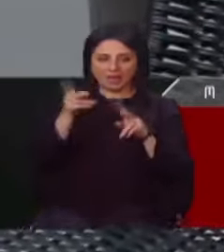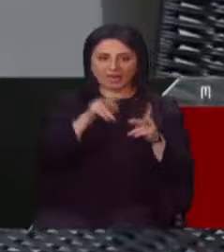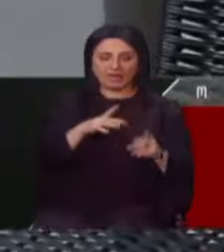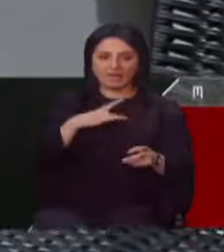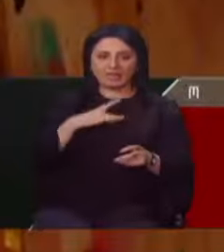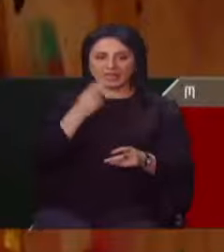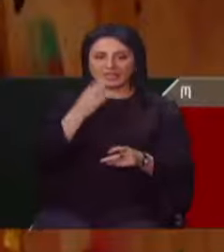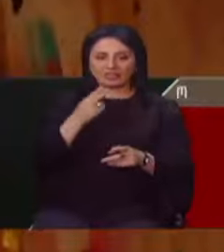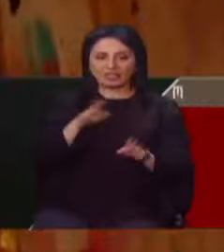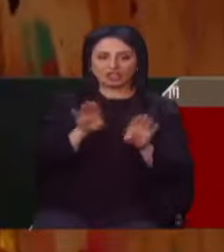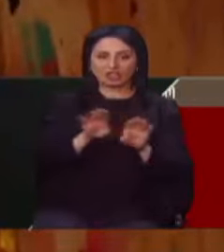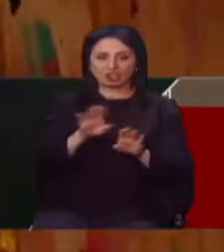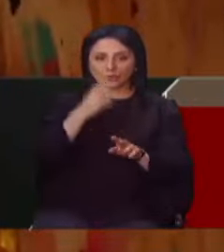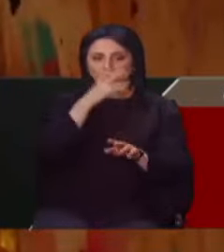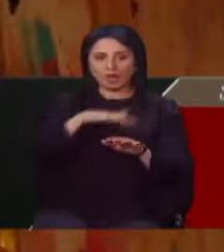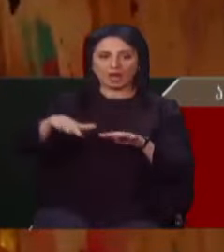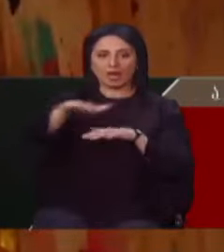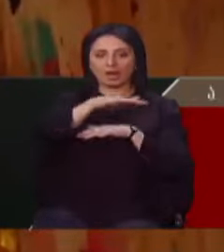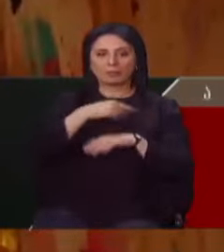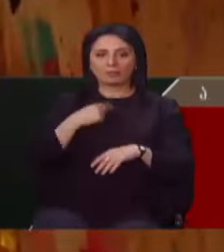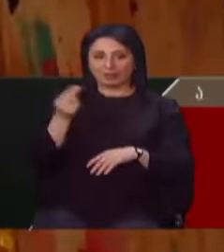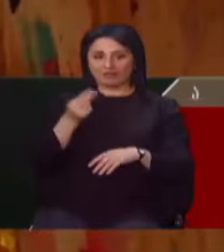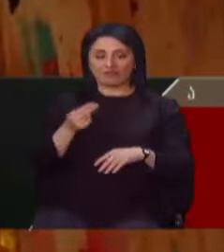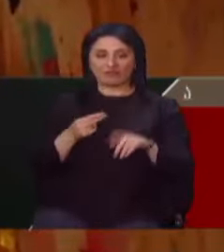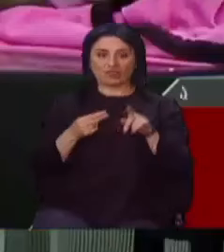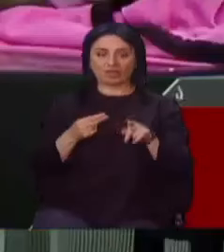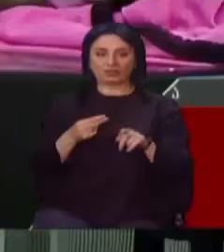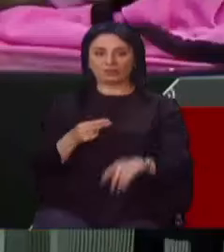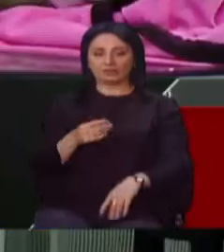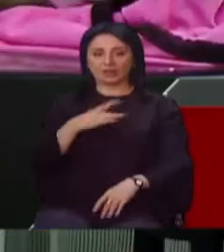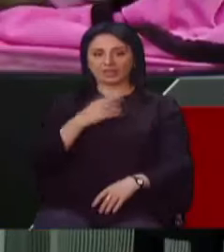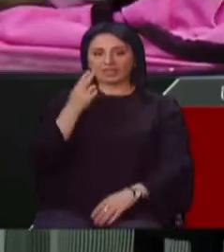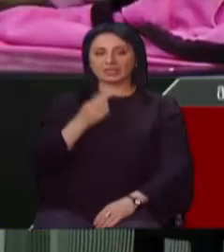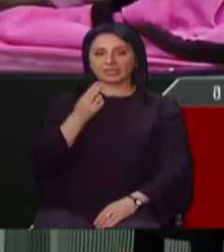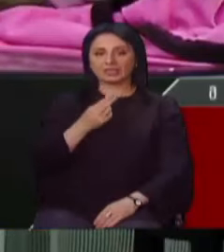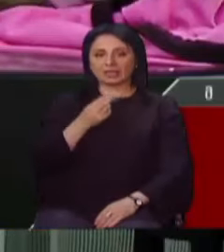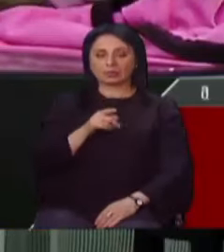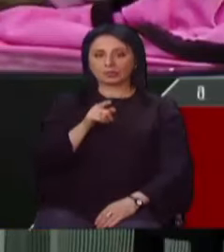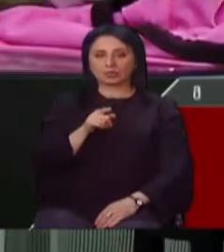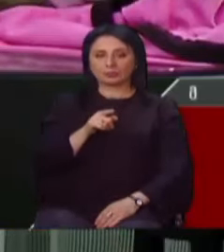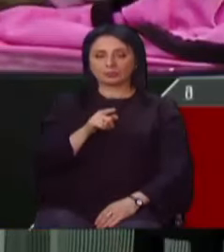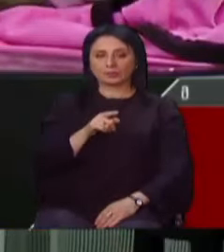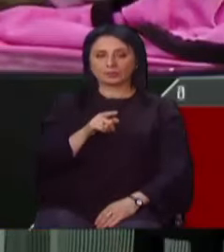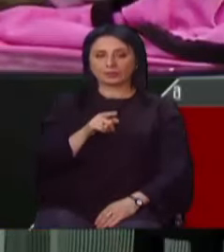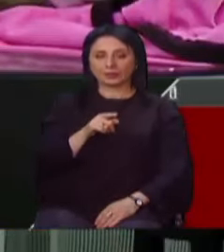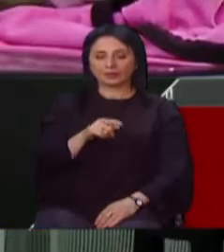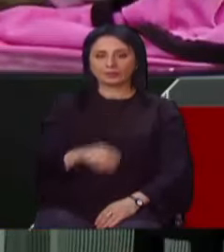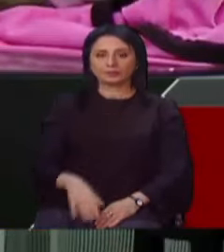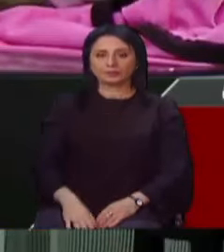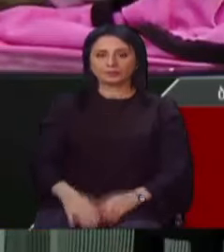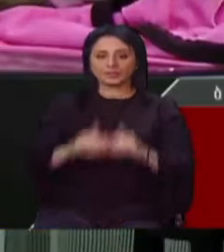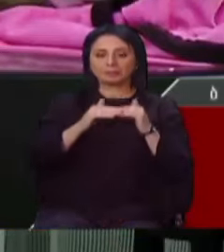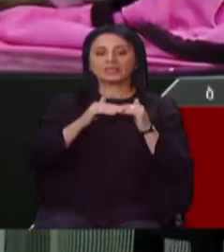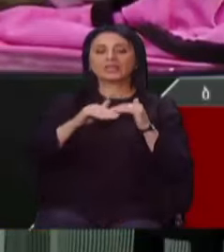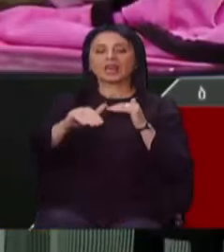თეთრი წყაროს შეუდარებელი ხედები. ამ წუთში მე ვხატავ თეთრი წყაროს, აი აქ ესე ვთქვა,